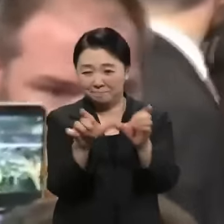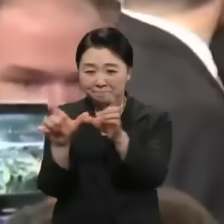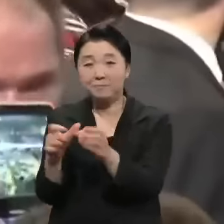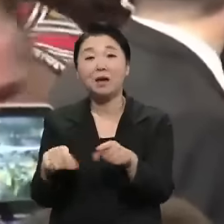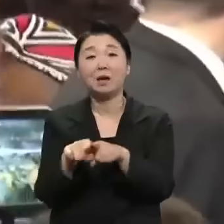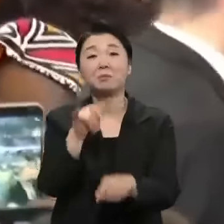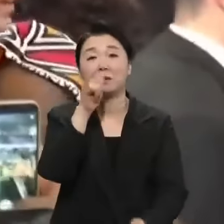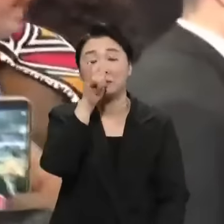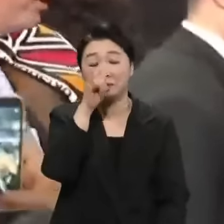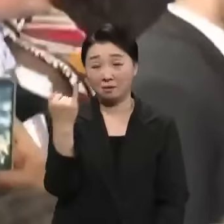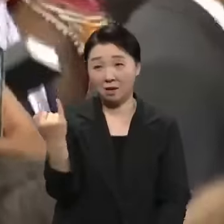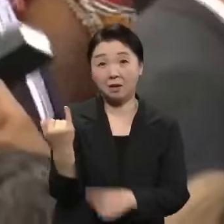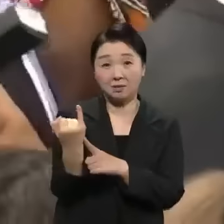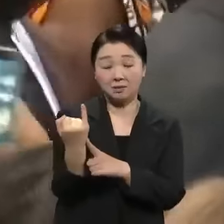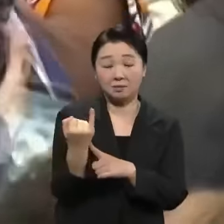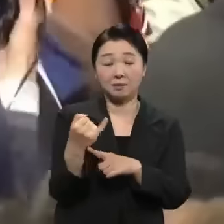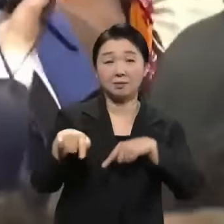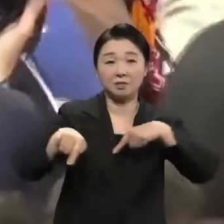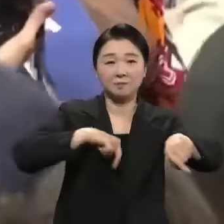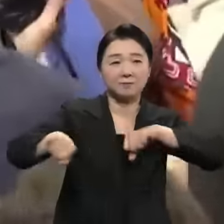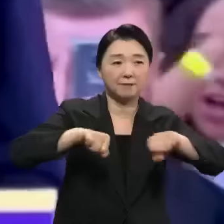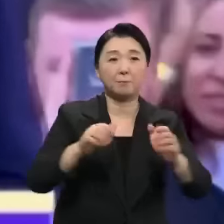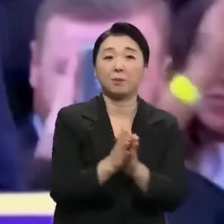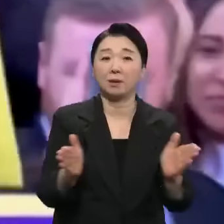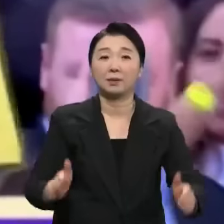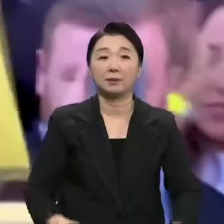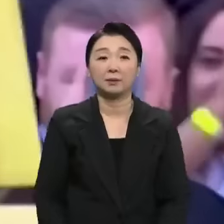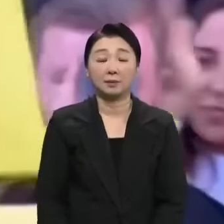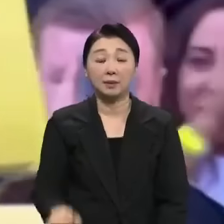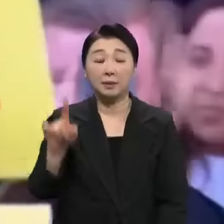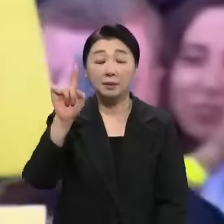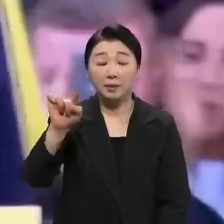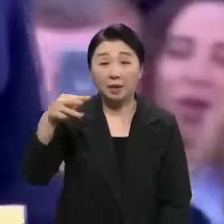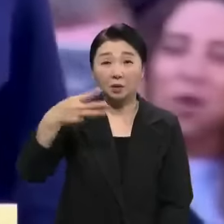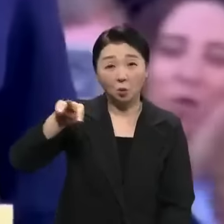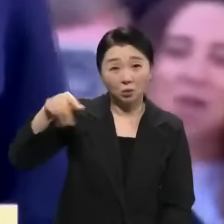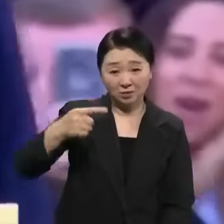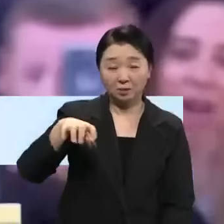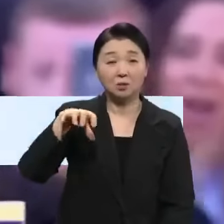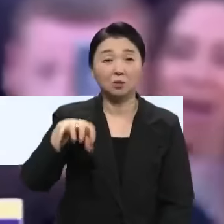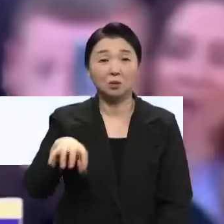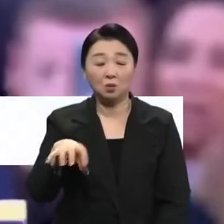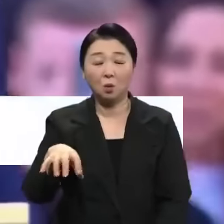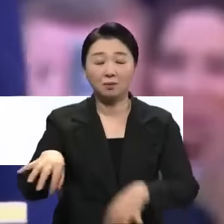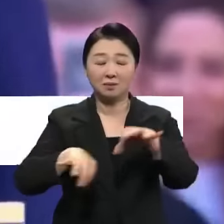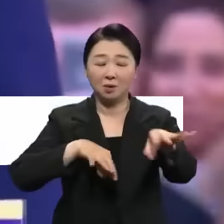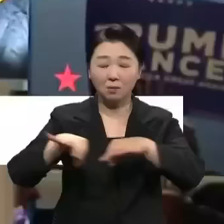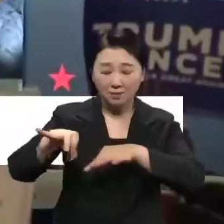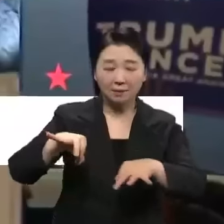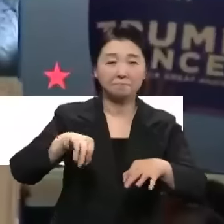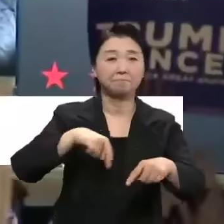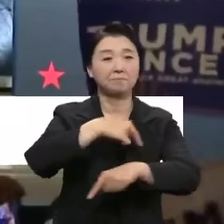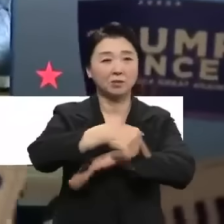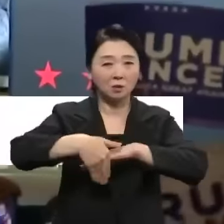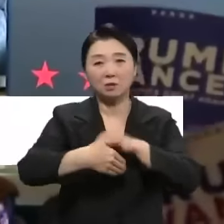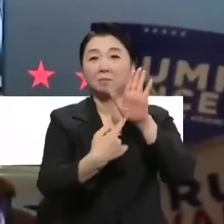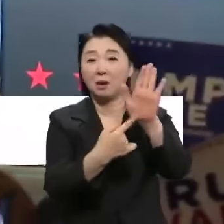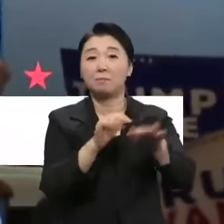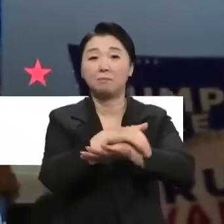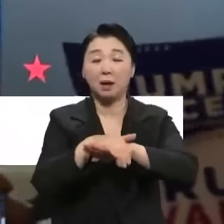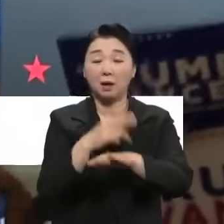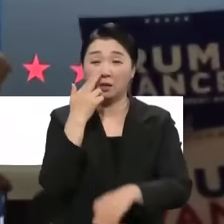해리스는 본격적인 정책 행보에 들어갔습니다. 내일 노스캐롤라이나주에서 경제 정책을 발표합니다. 한편 트럼프